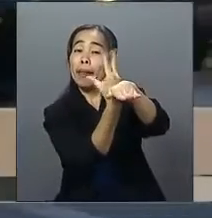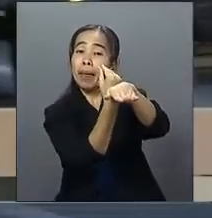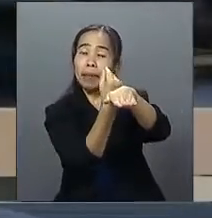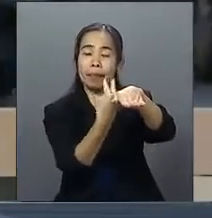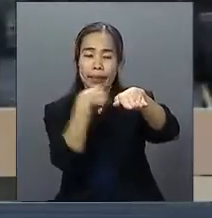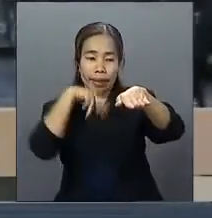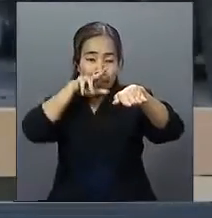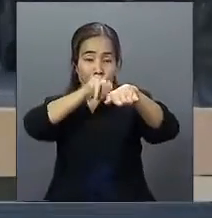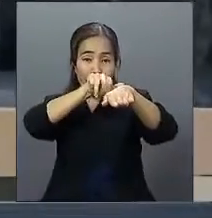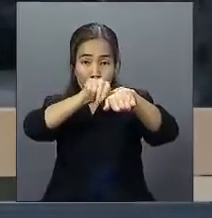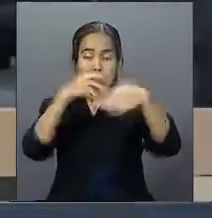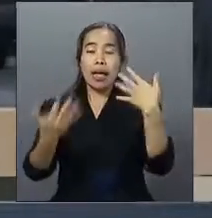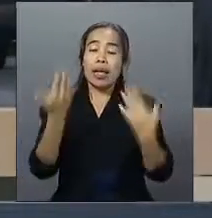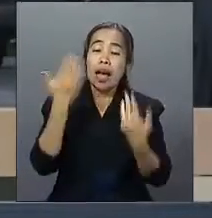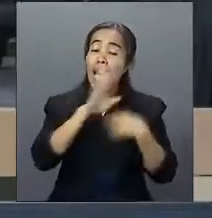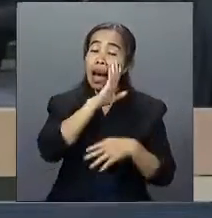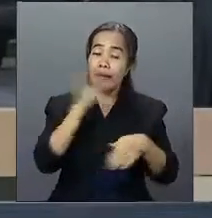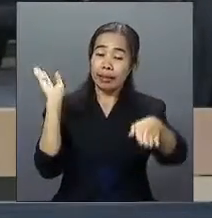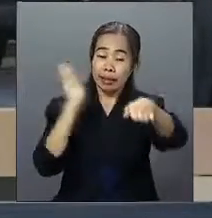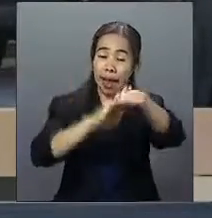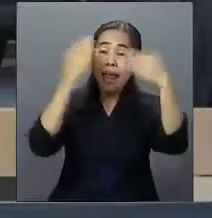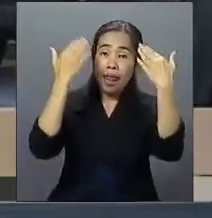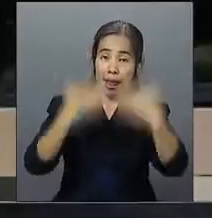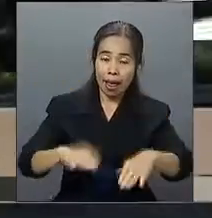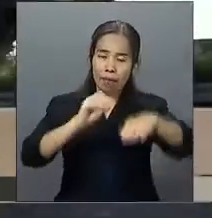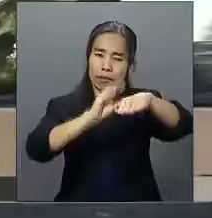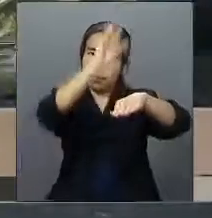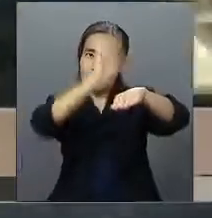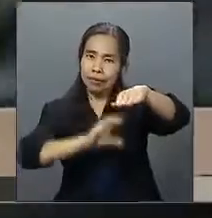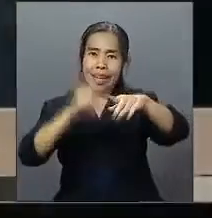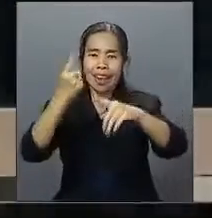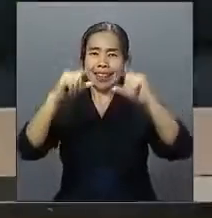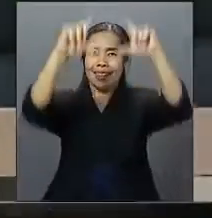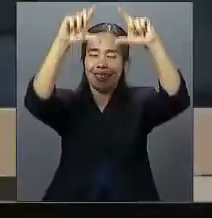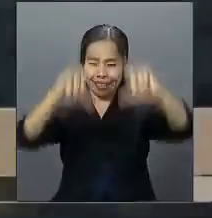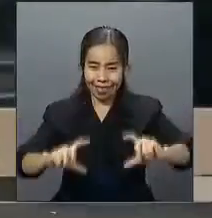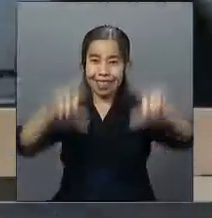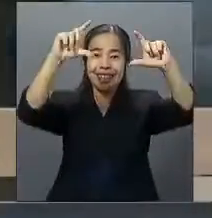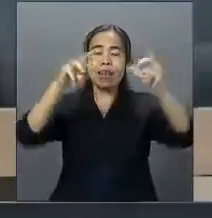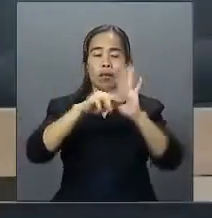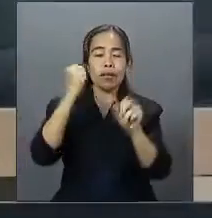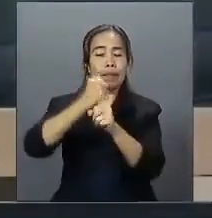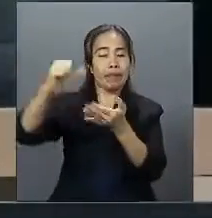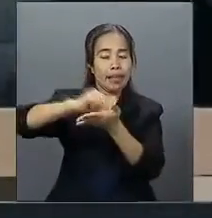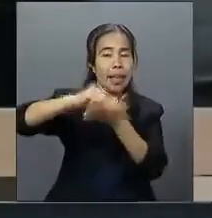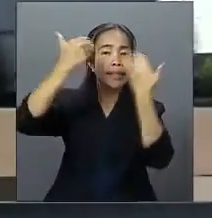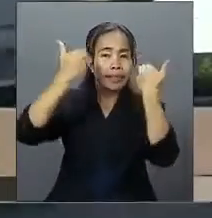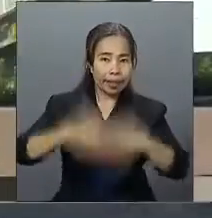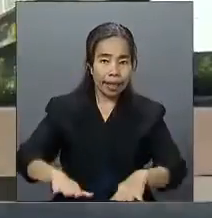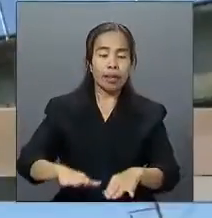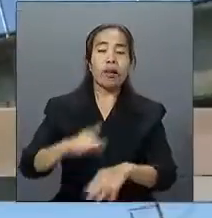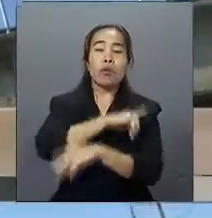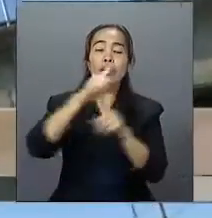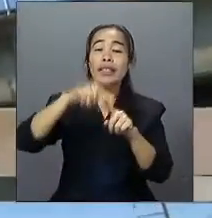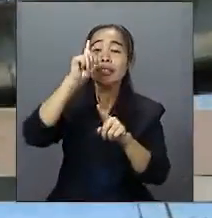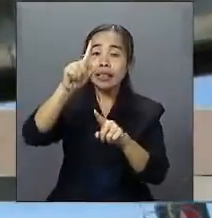งหรือติดตั้งแล้วแต่มีขนาดและตำแหน่งการติดตั้งไม่เป็นไปตามที่กำหนดจะต้องแก้ไขให้แล้วเสร็จภายในวันที่1มกราคม